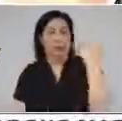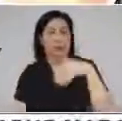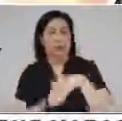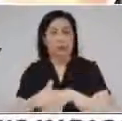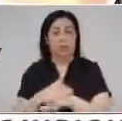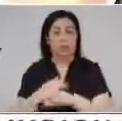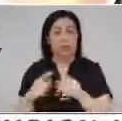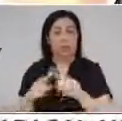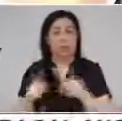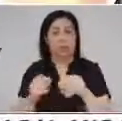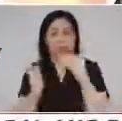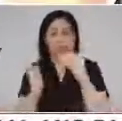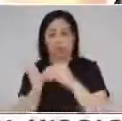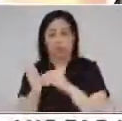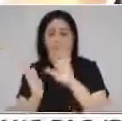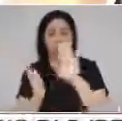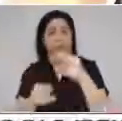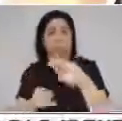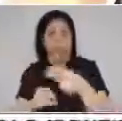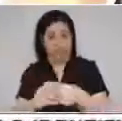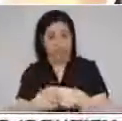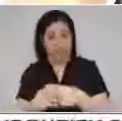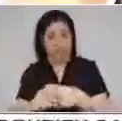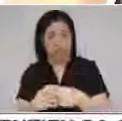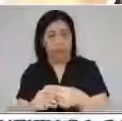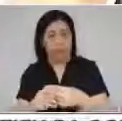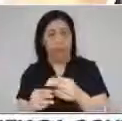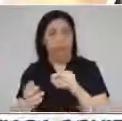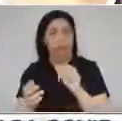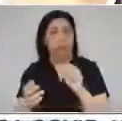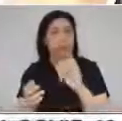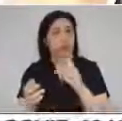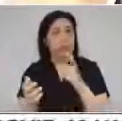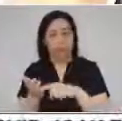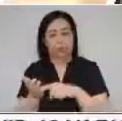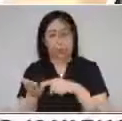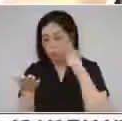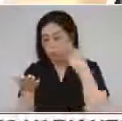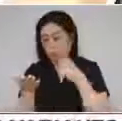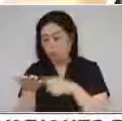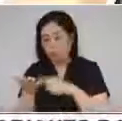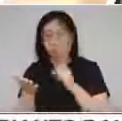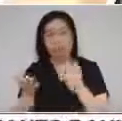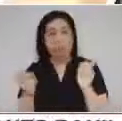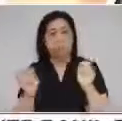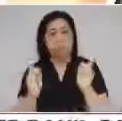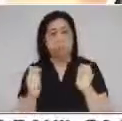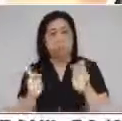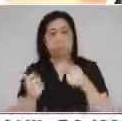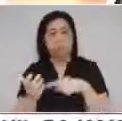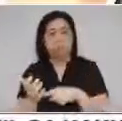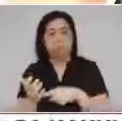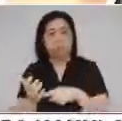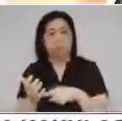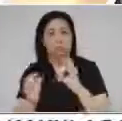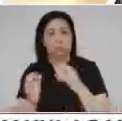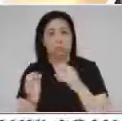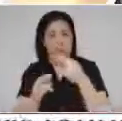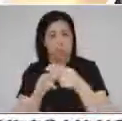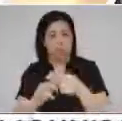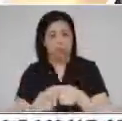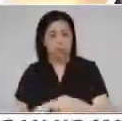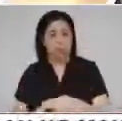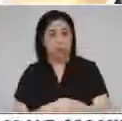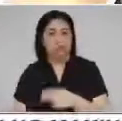Opo. Yusek, this is Aljo Bendijo again. Aljo. Opo, ano pong aksyong ginawa po ng DILG